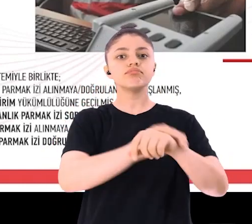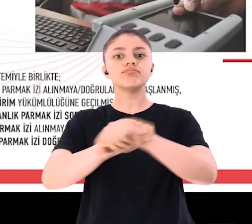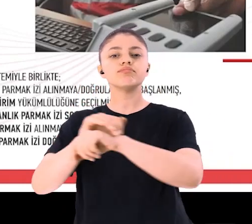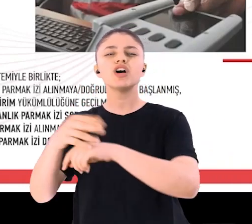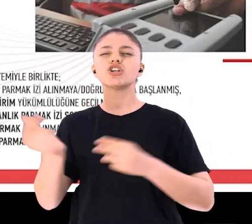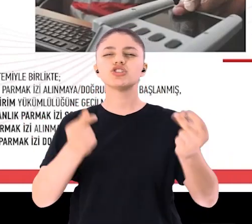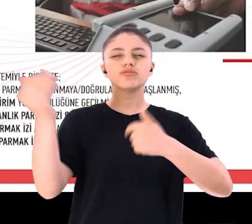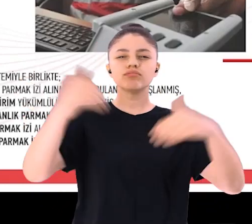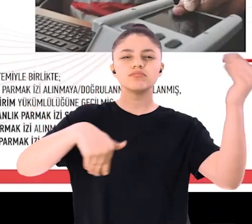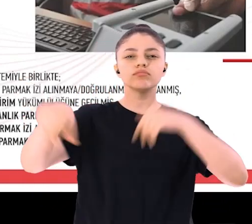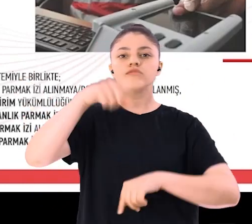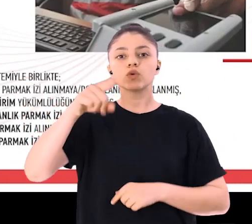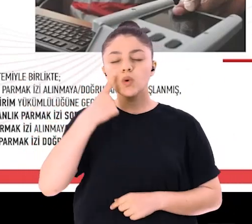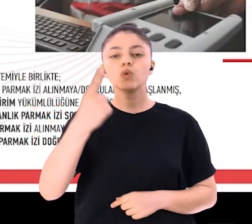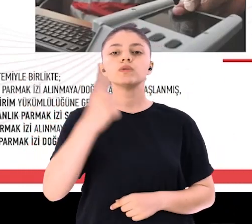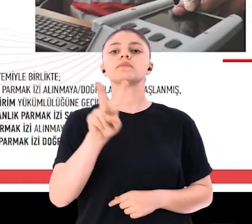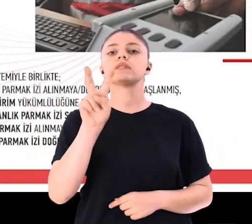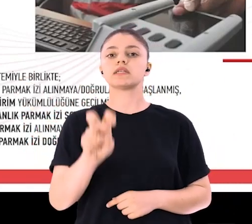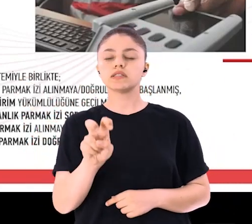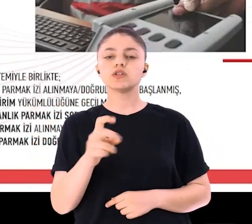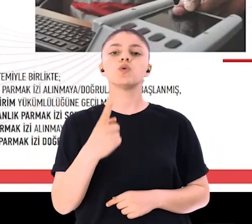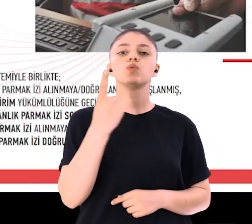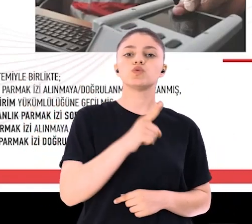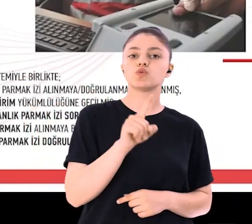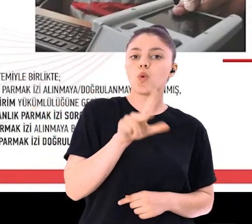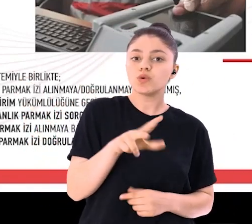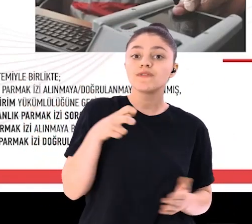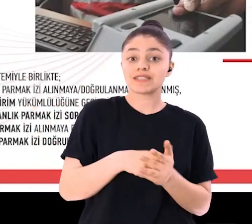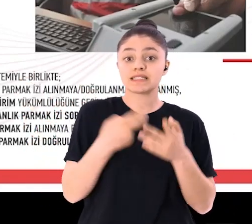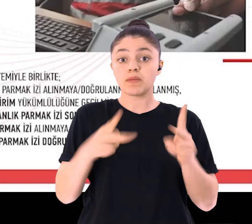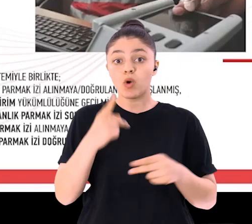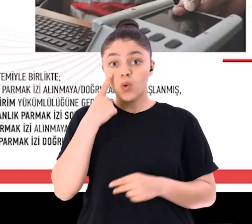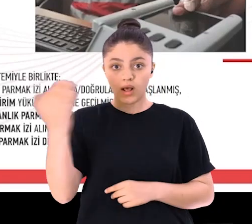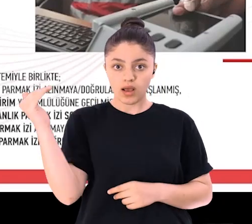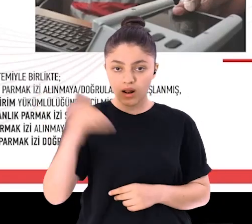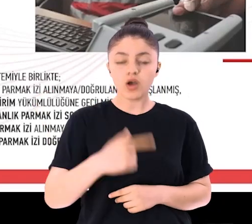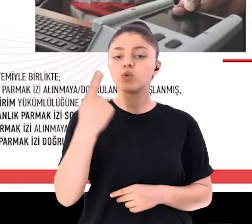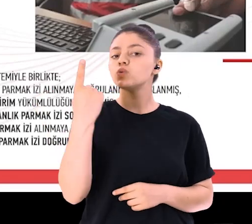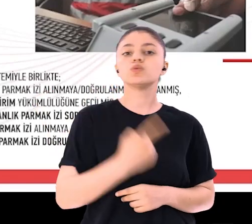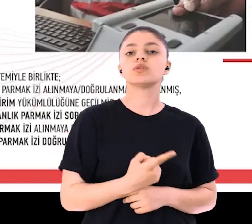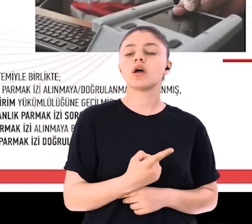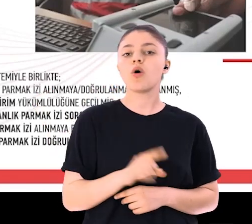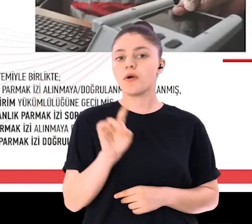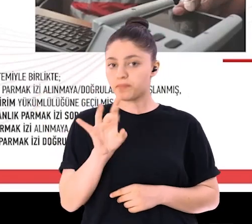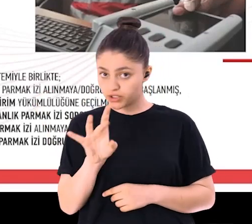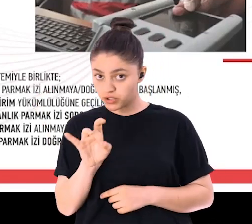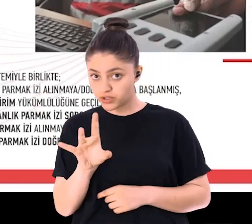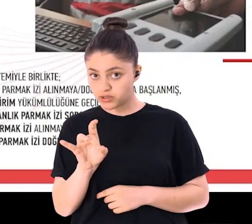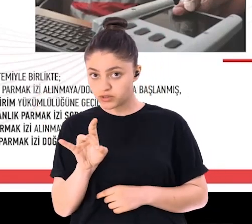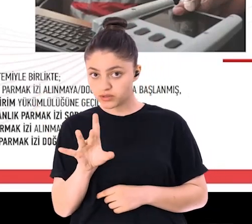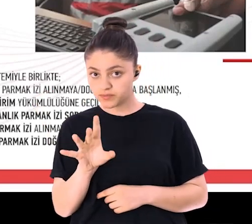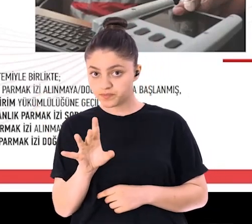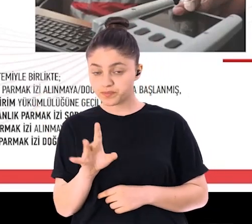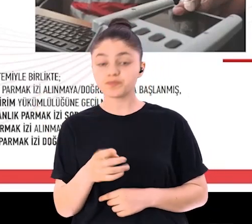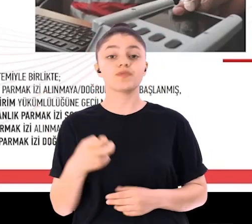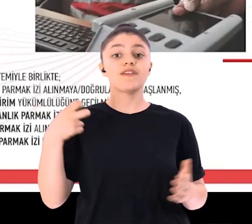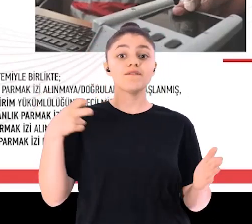kaçak göçmenler içerisinde %28, %13 vize serbestisiyle gelen,